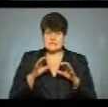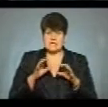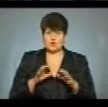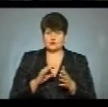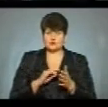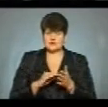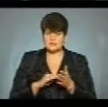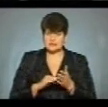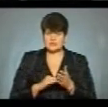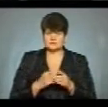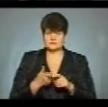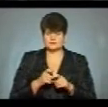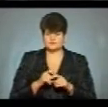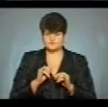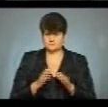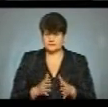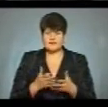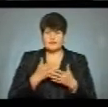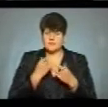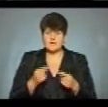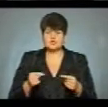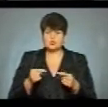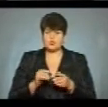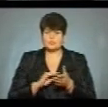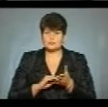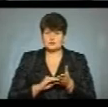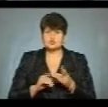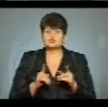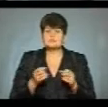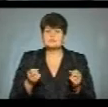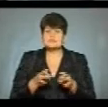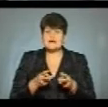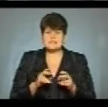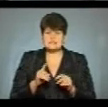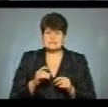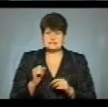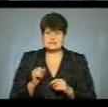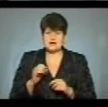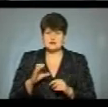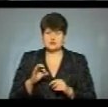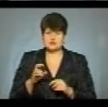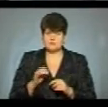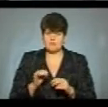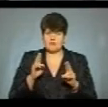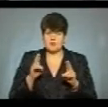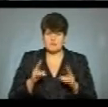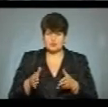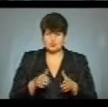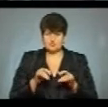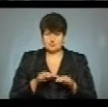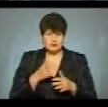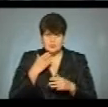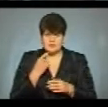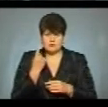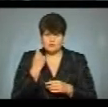законодавство надзвичайно недосконало. По-перше, немає чіткого визначення, що таке спеціальні засоби. Тобто по правилах дорожнього руху немає ні одного слова